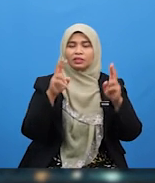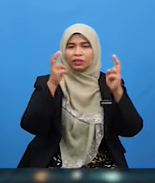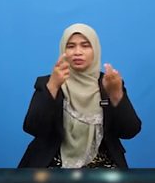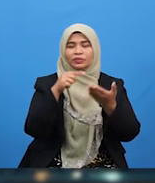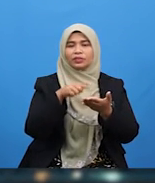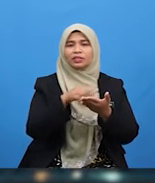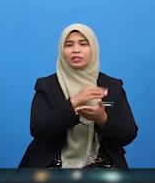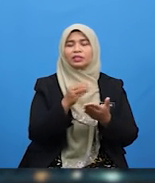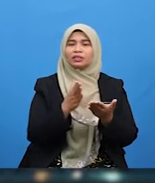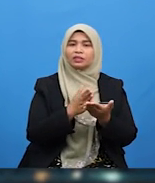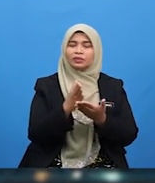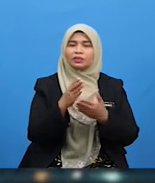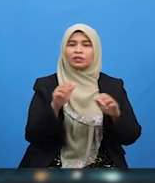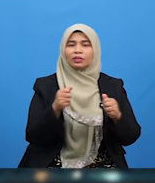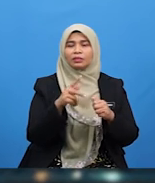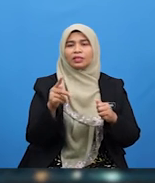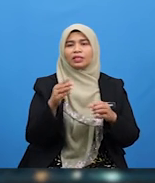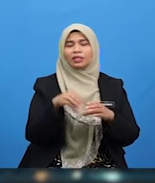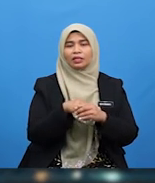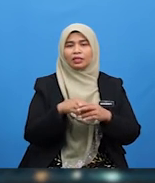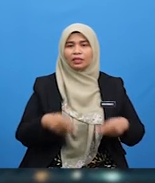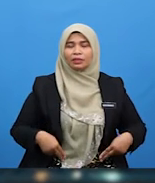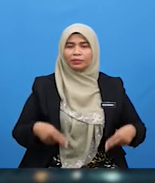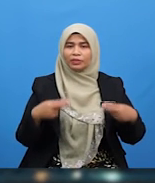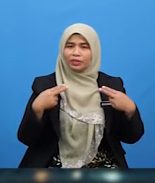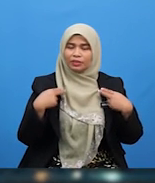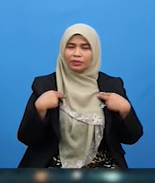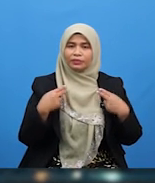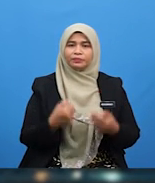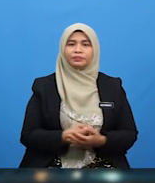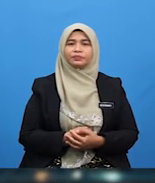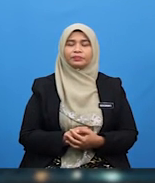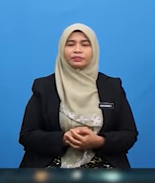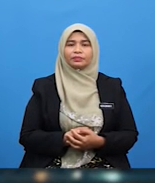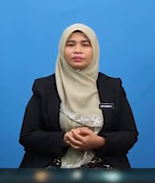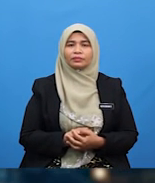dan seterusnya mengamalkannya dalam kehidupan secara beradab